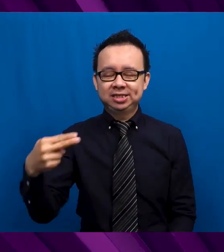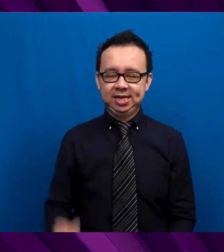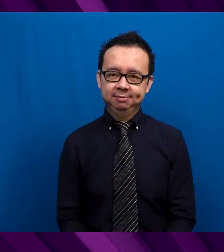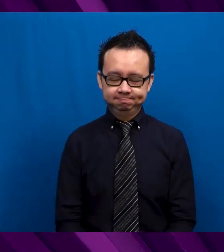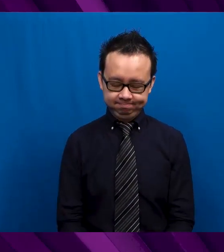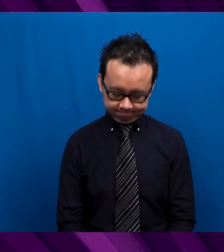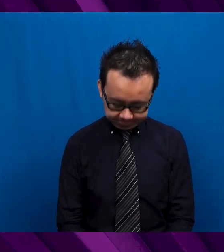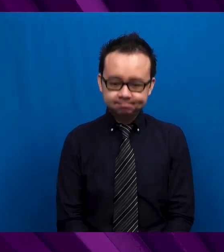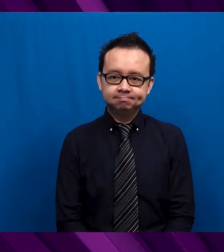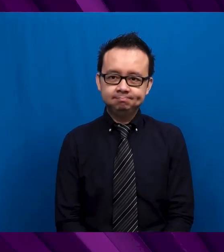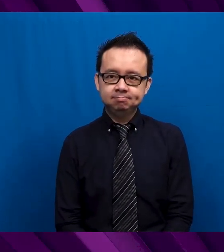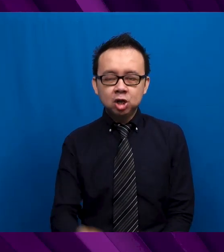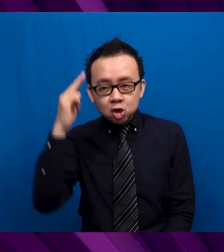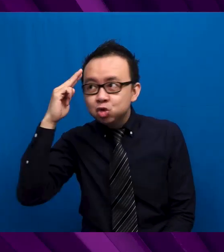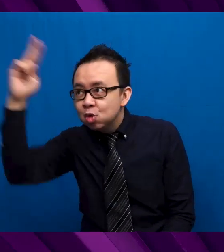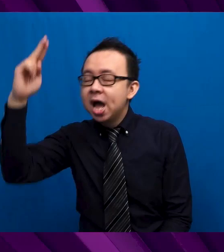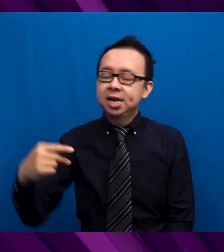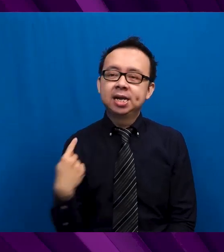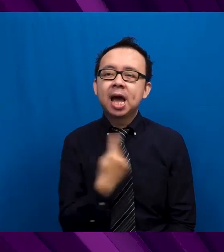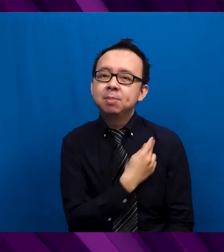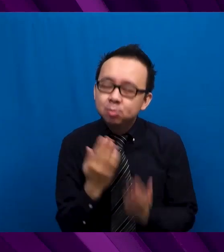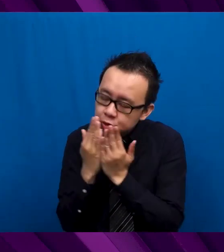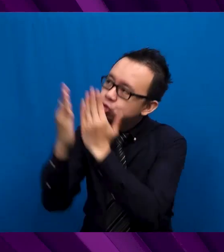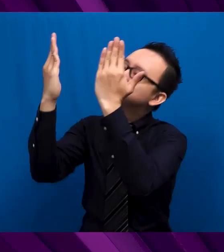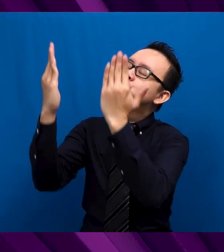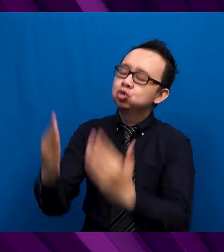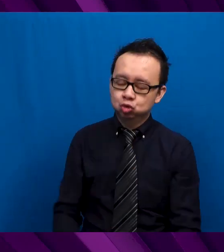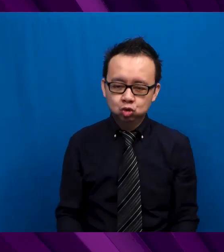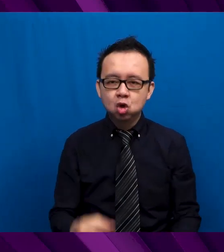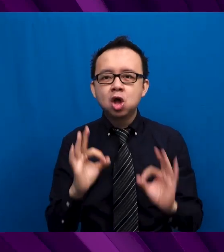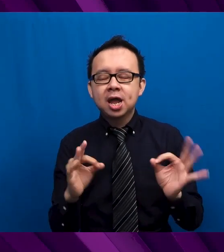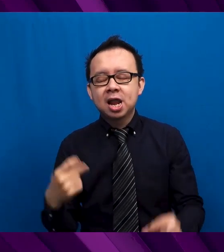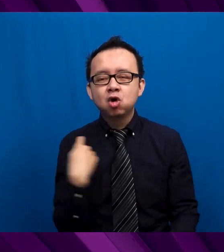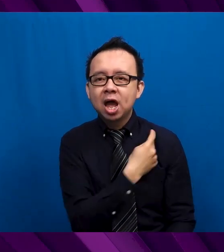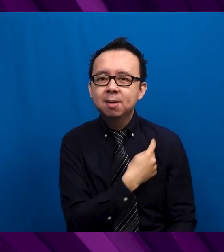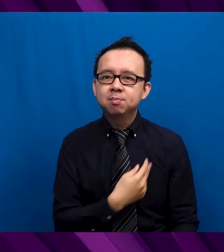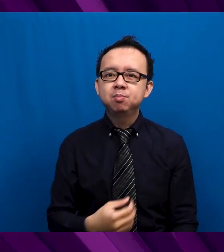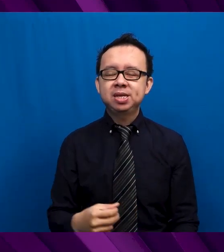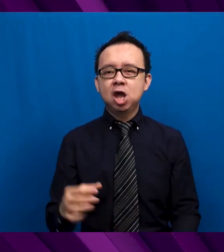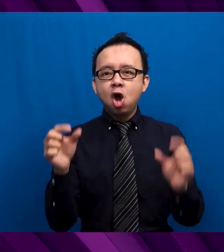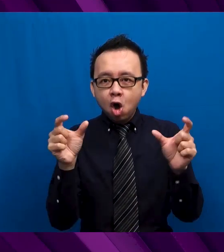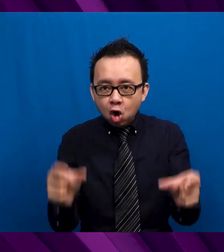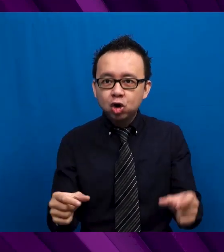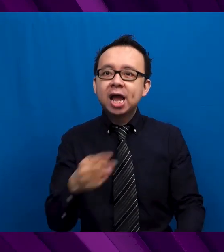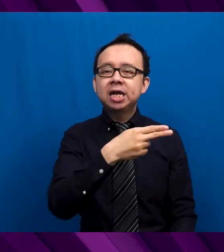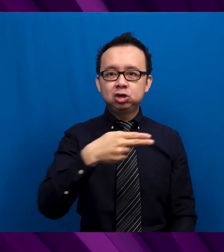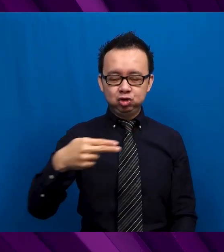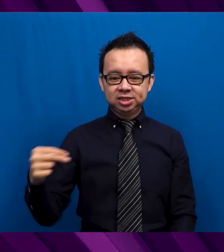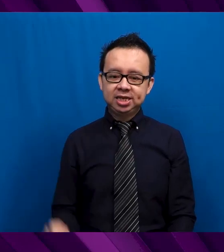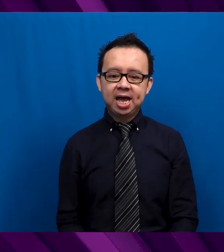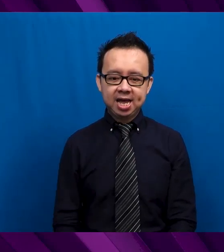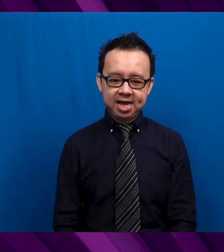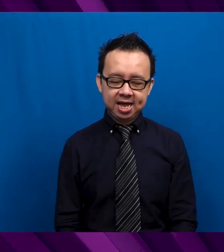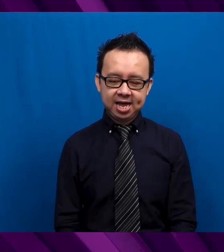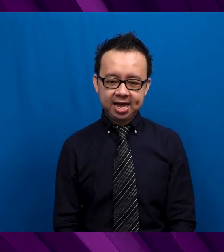Tuhan, kami mengucap syukur kalau kami adalah warga negara Indonesia. Mungkin kami tidak bisa memilih di